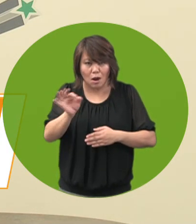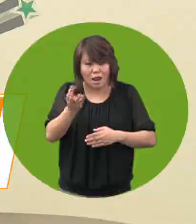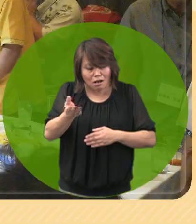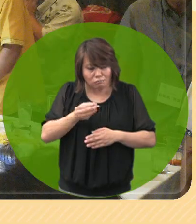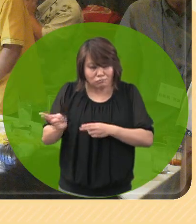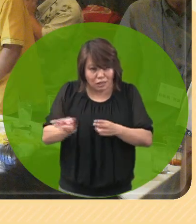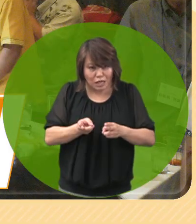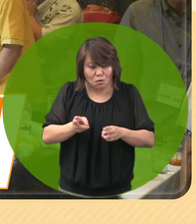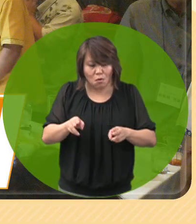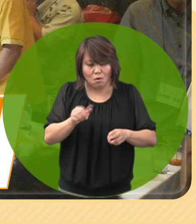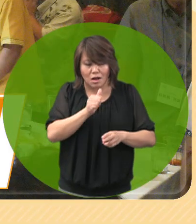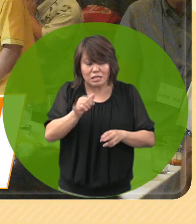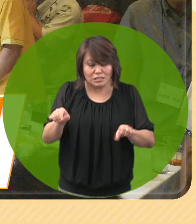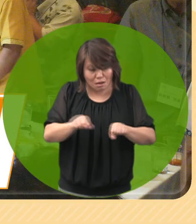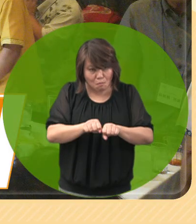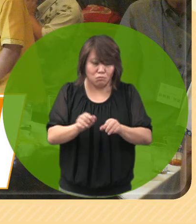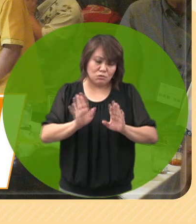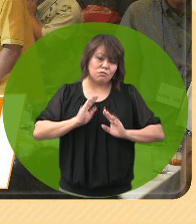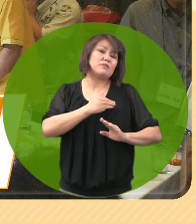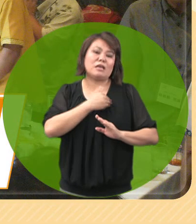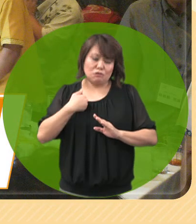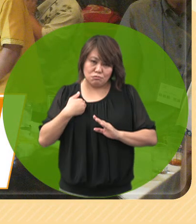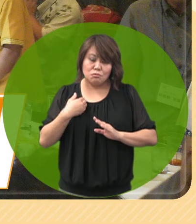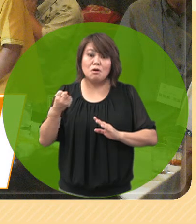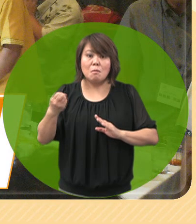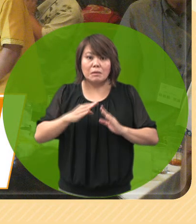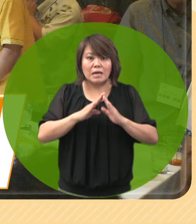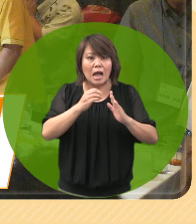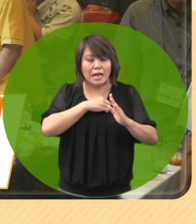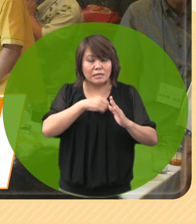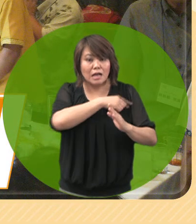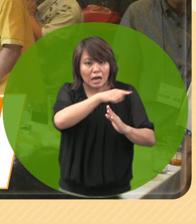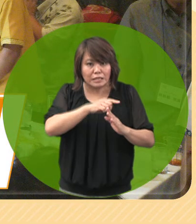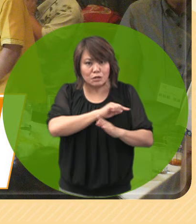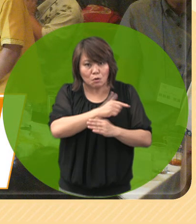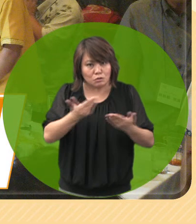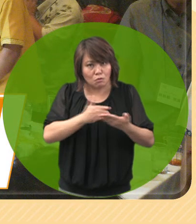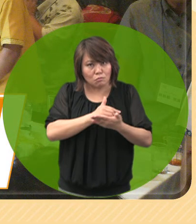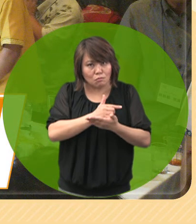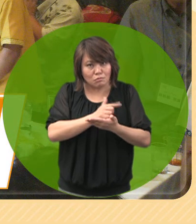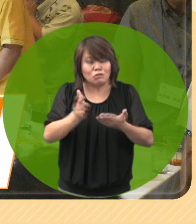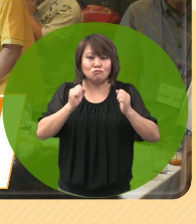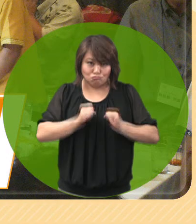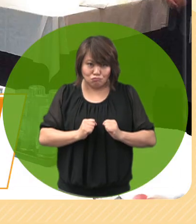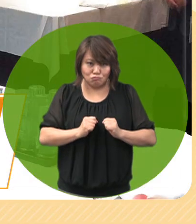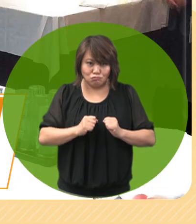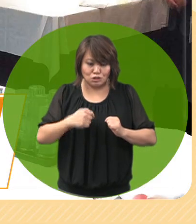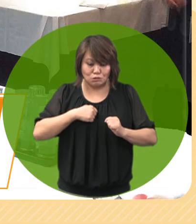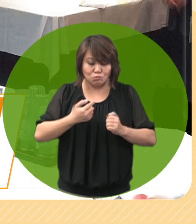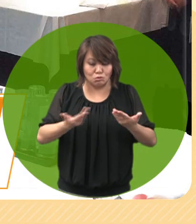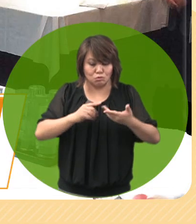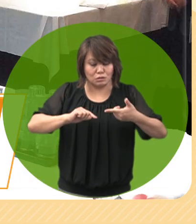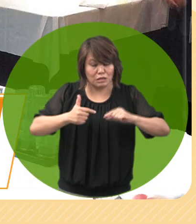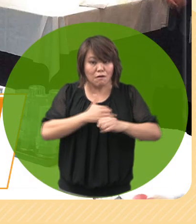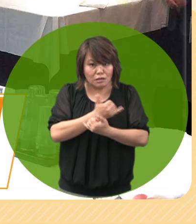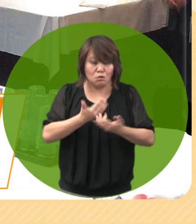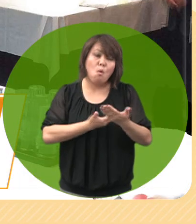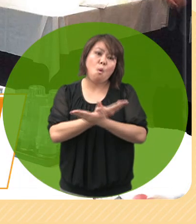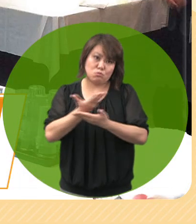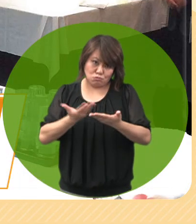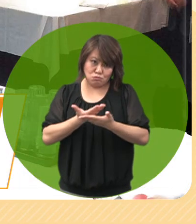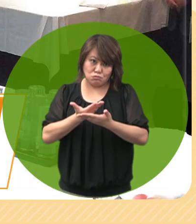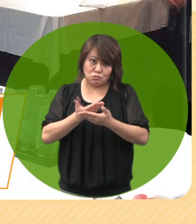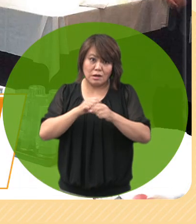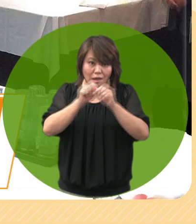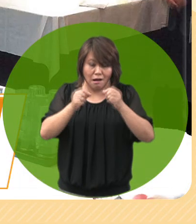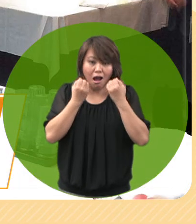ます。また会員の中にはいろいろな業種の方がいますので、異業種の方々と交流することによって